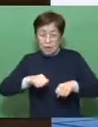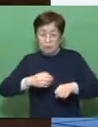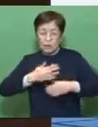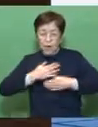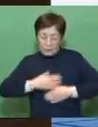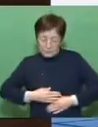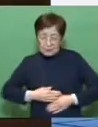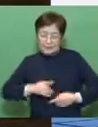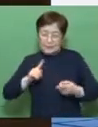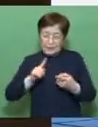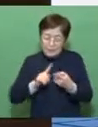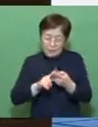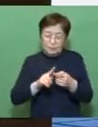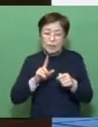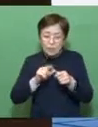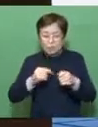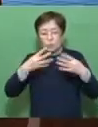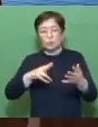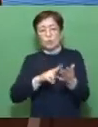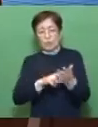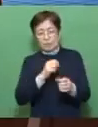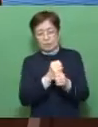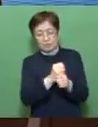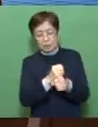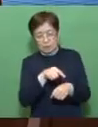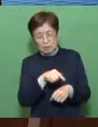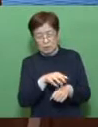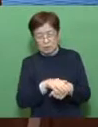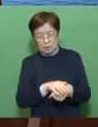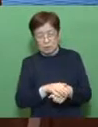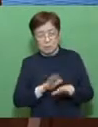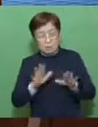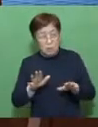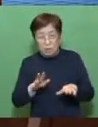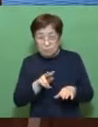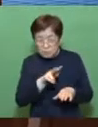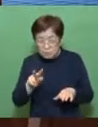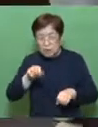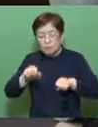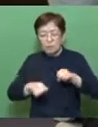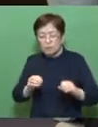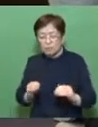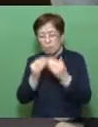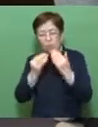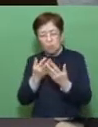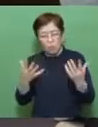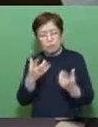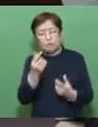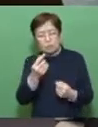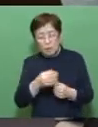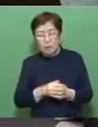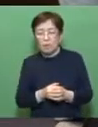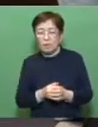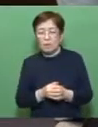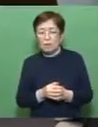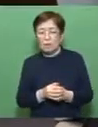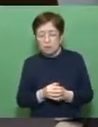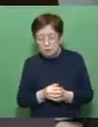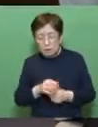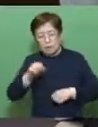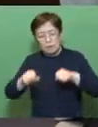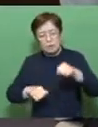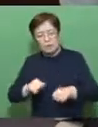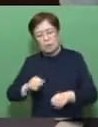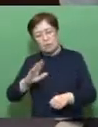関する条例っていうのを作らせていただいたんですはい最近自転車事故多いんですねそれでしかもねその事故がね